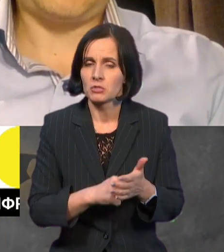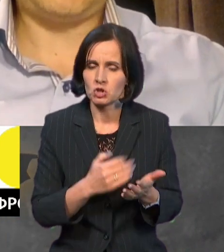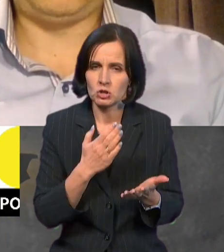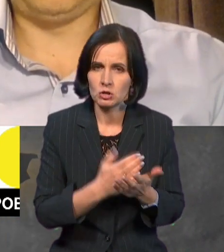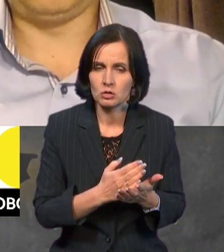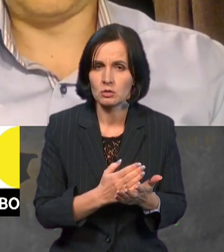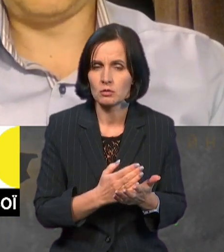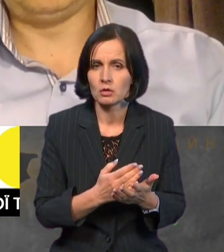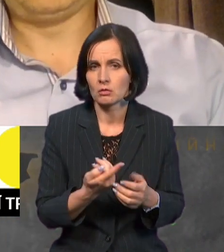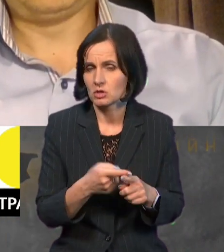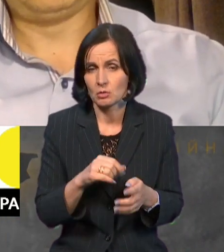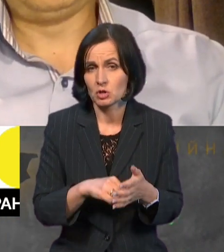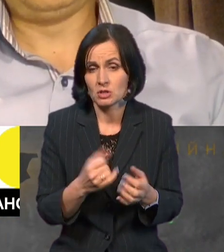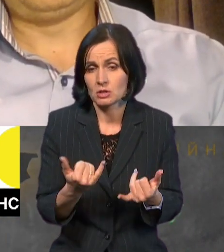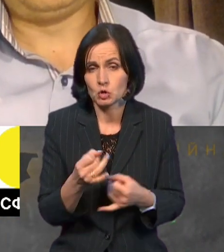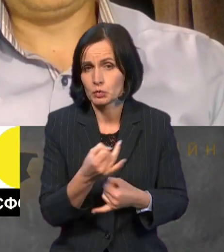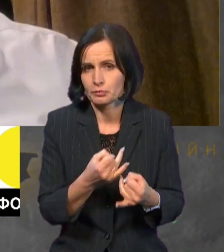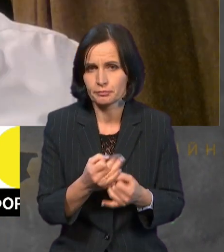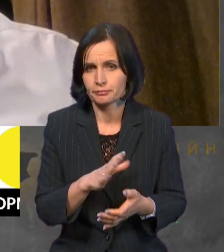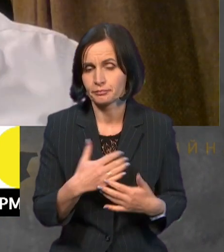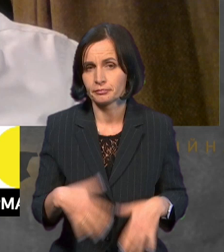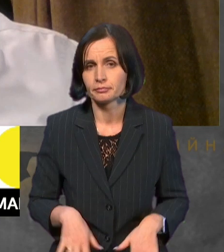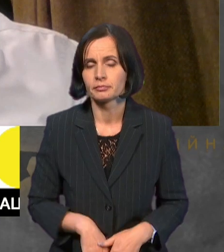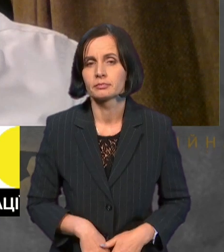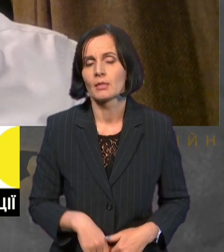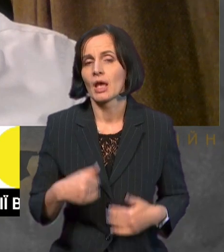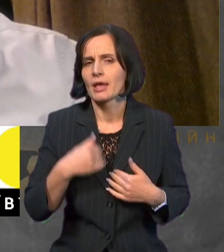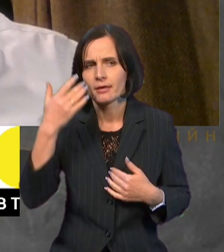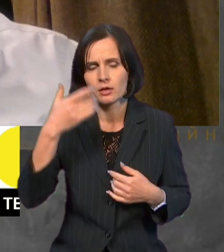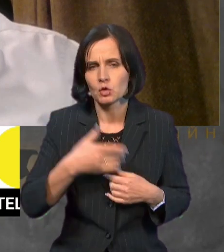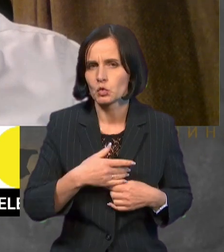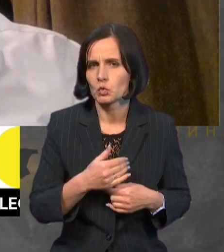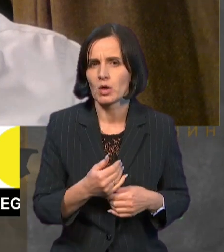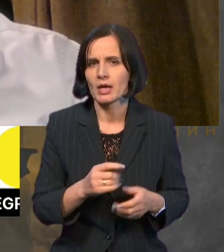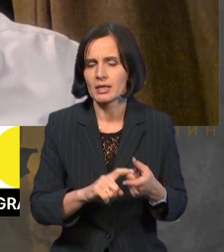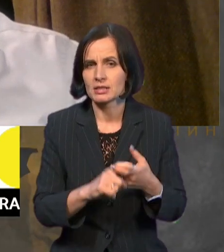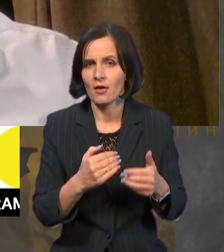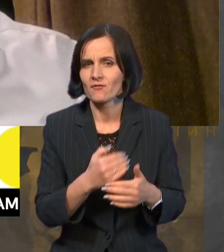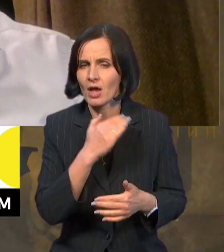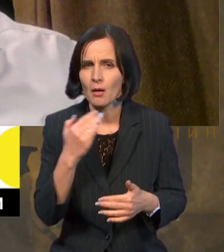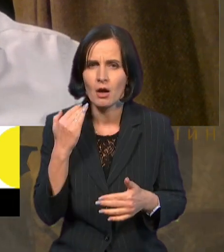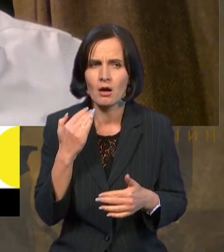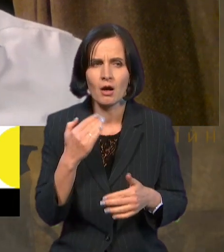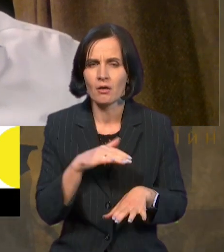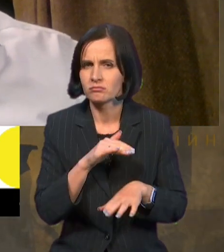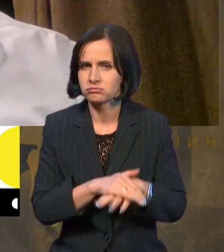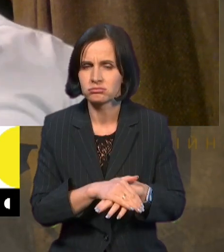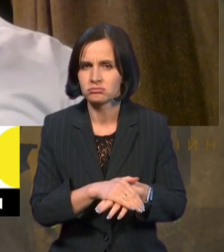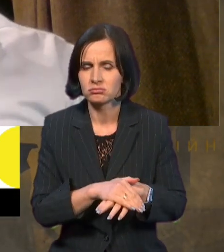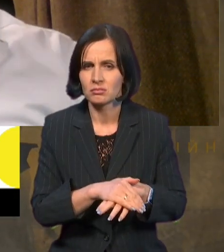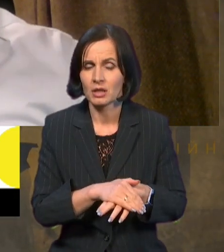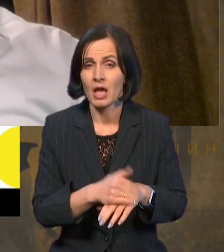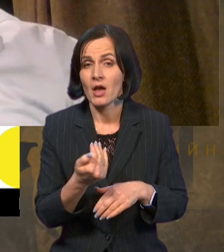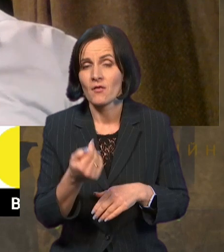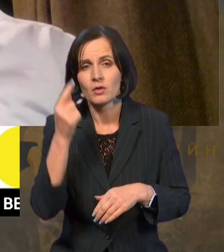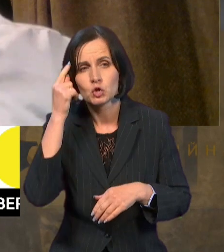якби, в принципі, обговорили. Ну і, пане Юрію, розумію, що це від багатьох факторів залежить, але все ж таки, за вашими прогнозами, чи